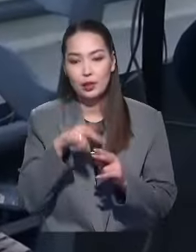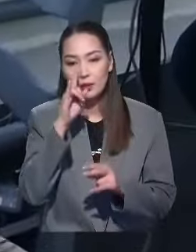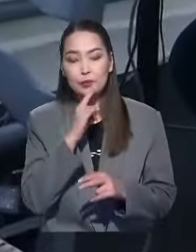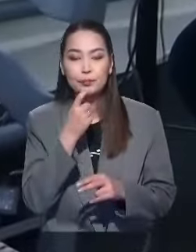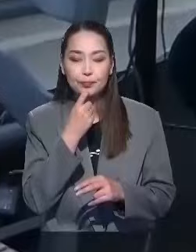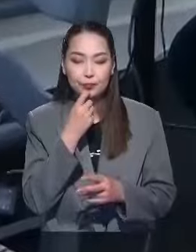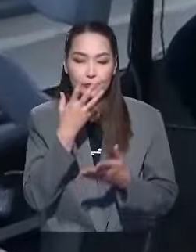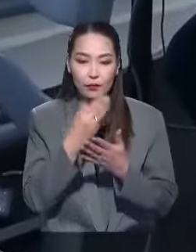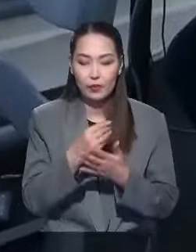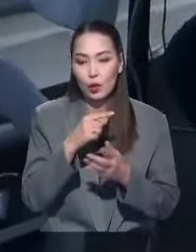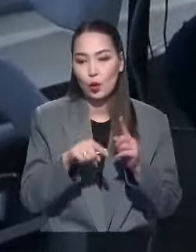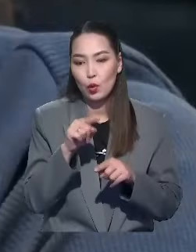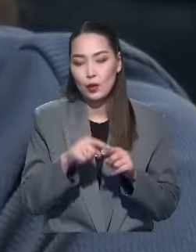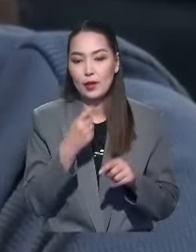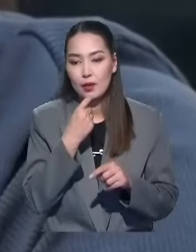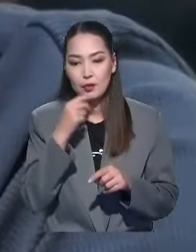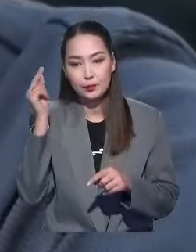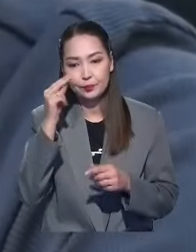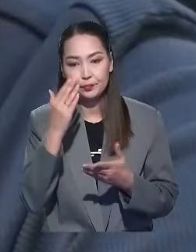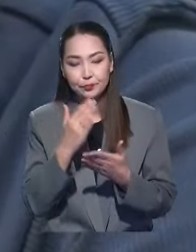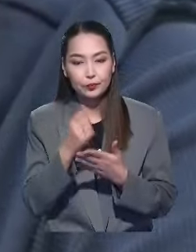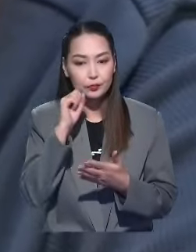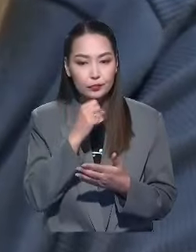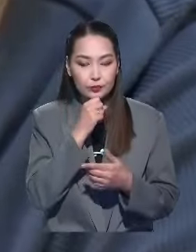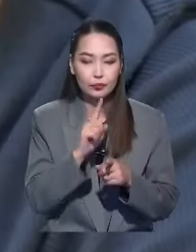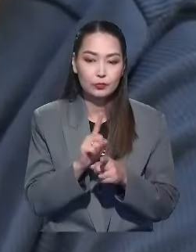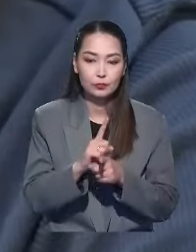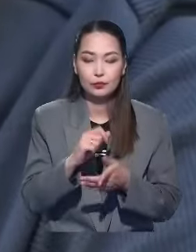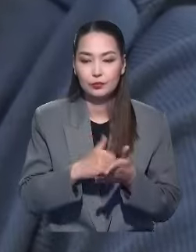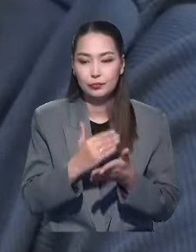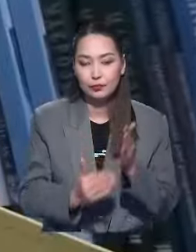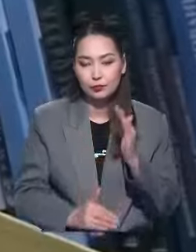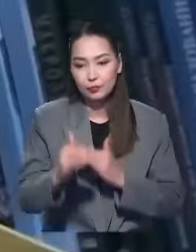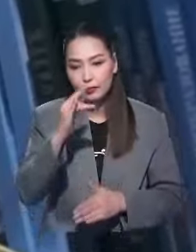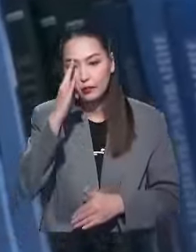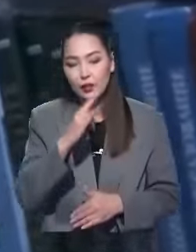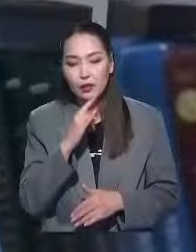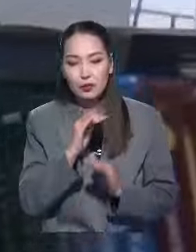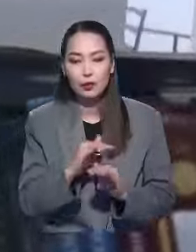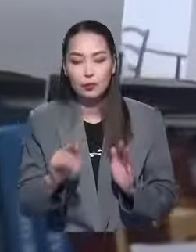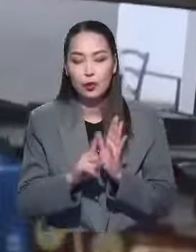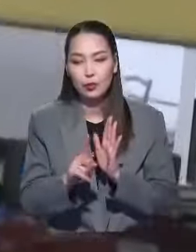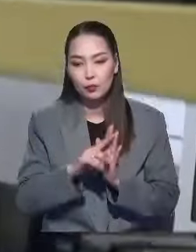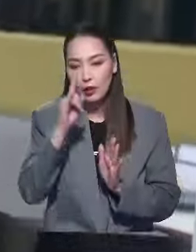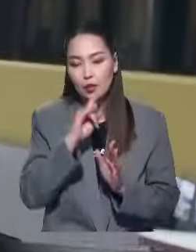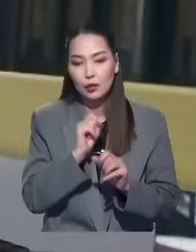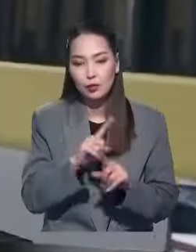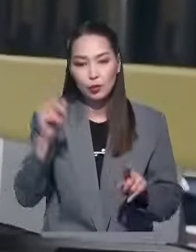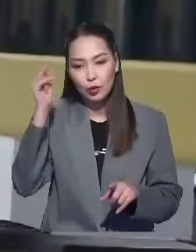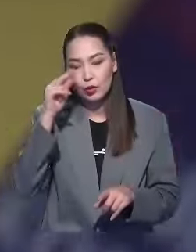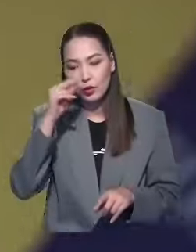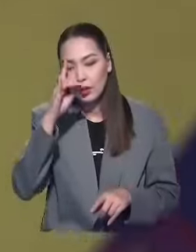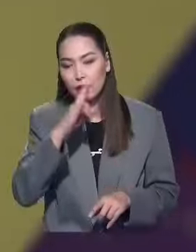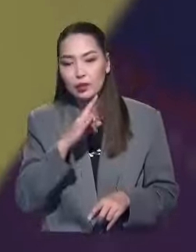тіліндей жақсы білет. Оның тілді үйренуіне ата-әжесі себепкер болған. Кішкентайынан қазақ балабақшасына барып, қазақ мектебінде оқып,